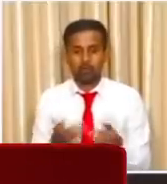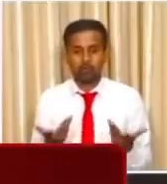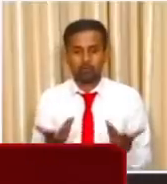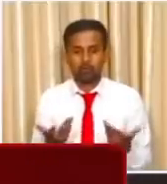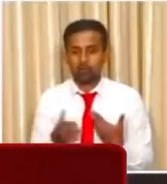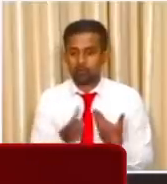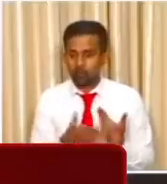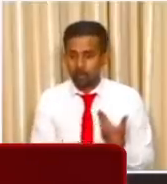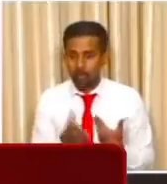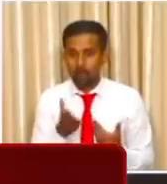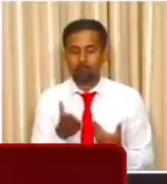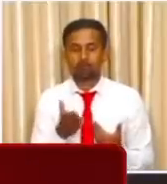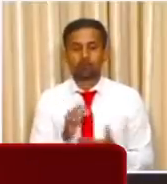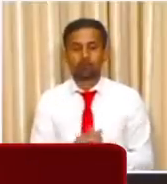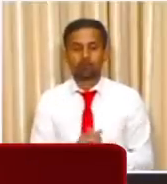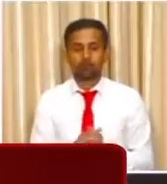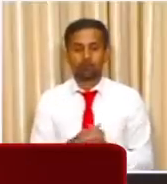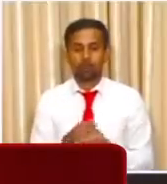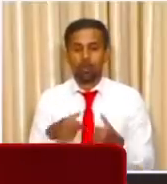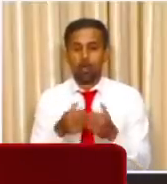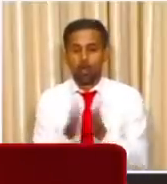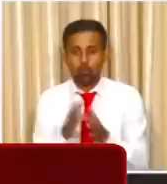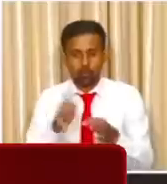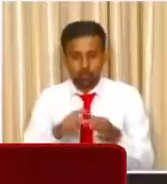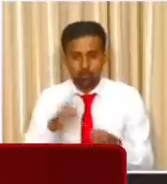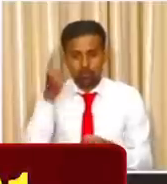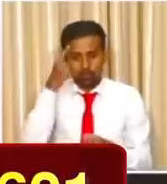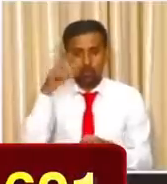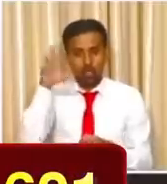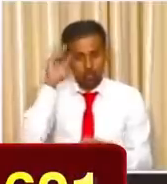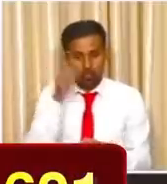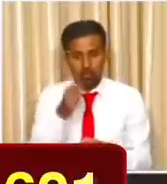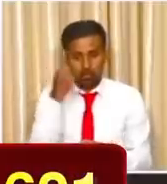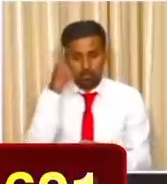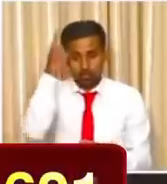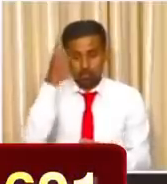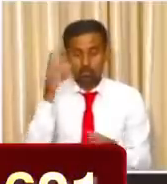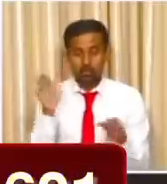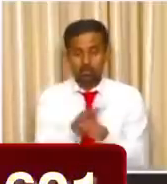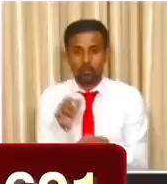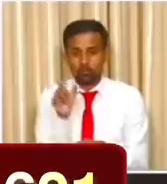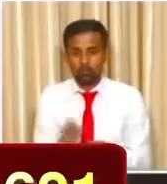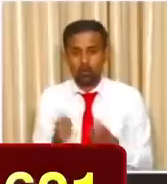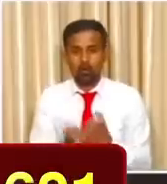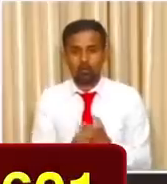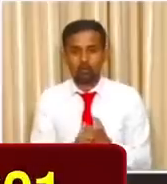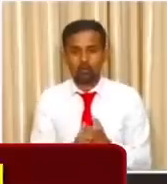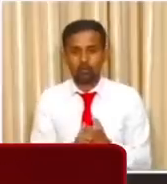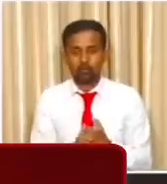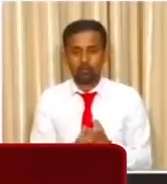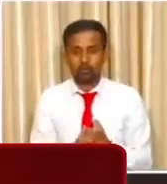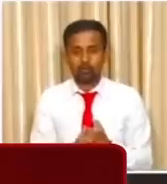හදන්නේ අධ්‍යක්ීම් තිබෙන කරුණු කාරණා දන්න අවබෝධය තිබෙන දැනුමත සෙත් ශ්‍රමිකයෙක් හදනවා හැබැයි දැන්